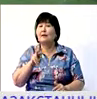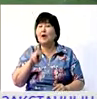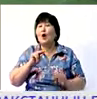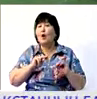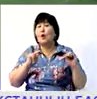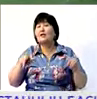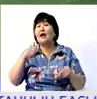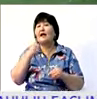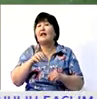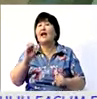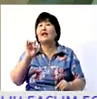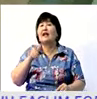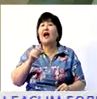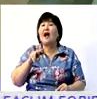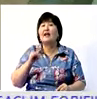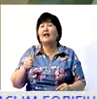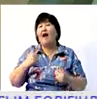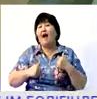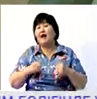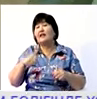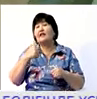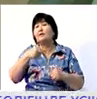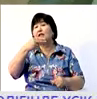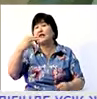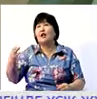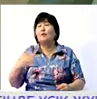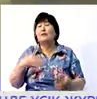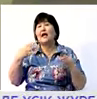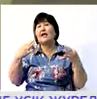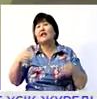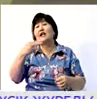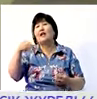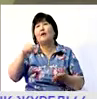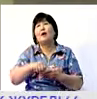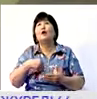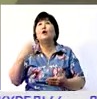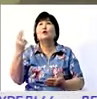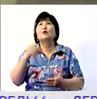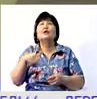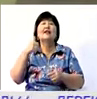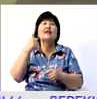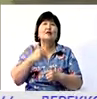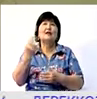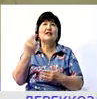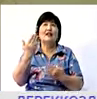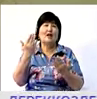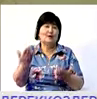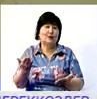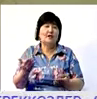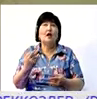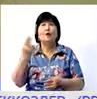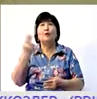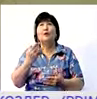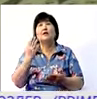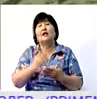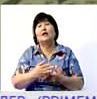Ұстазым алғашқа Ерғали ағайым. Ең алғашқа тақырыпта бізде еркін тақырыпта болды. Сурет сондағы ең бірінші салған сурет ол. Бір сурет